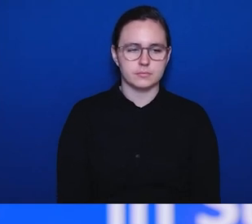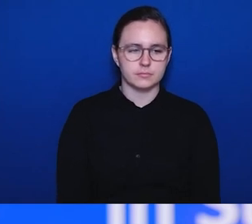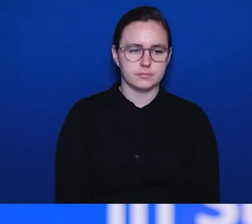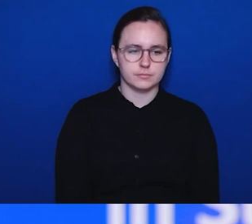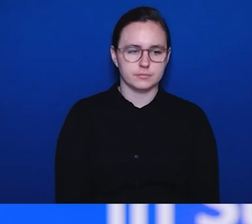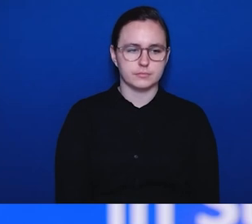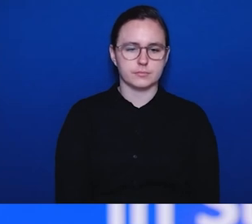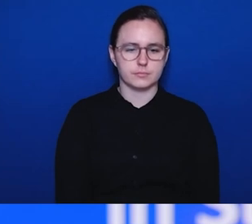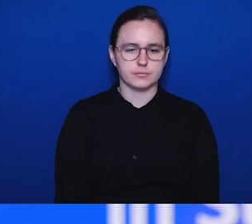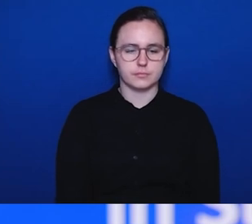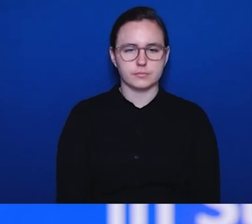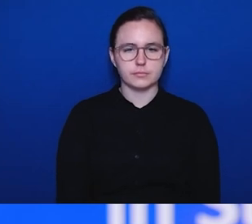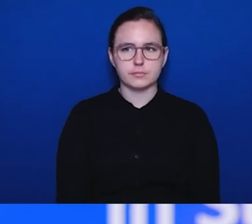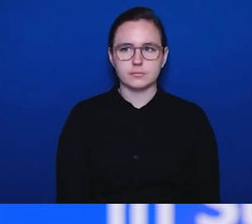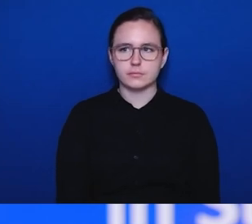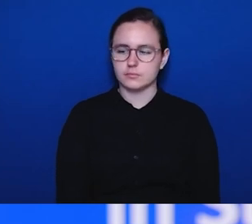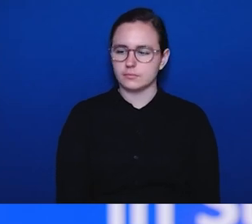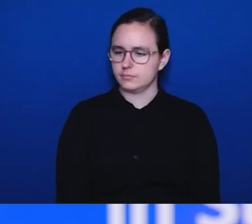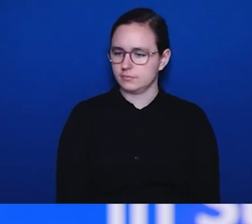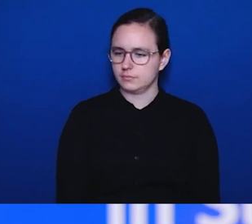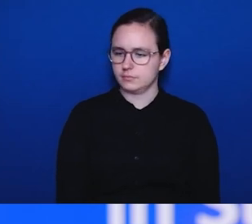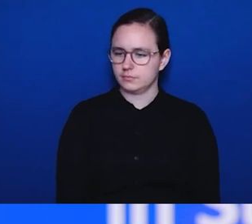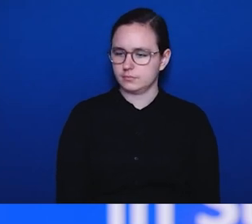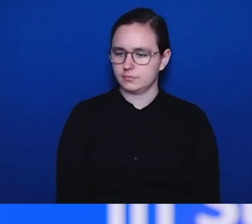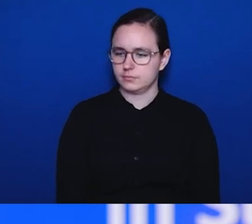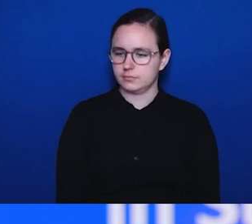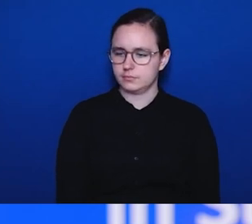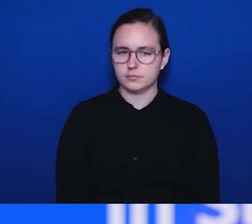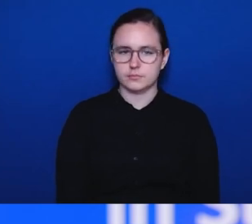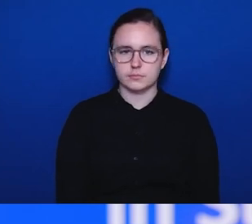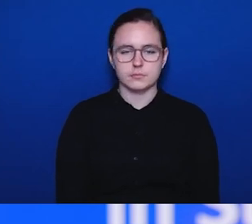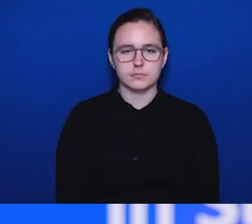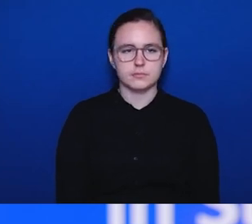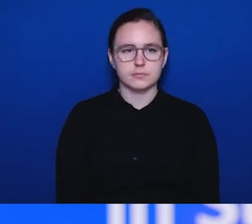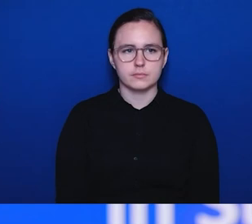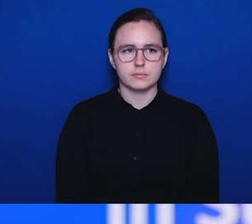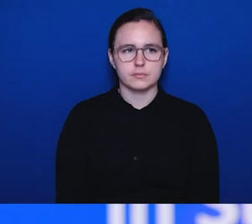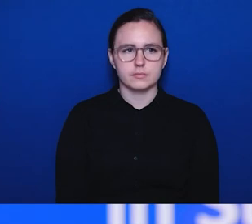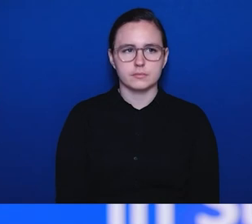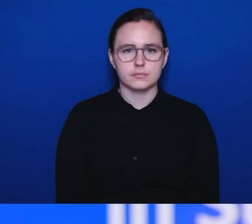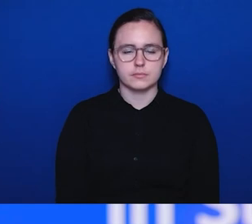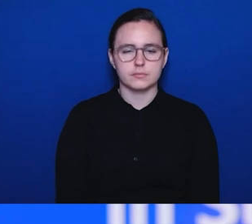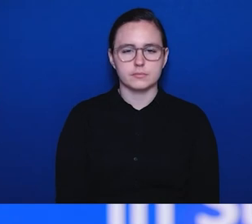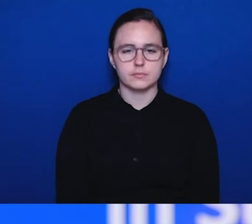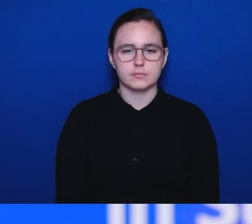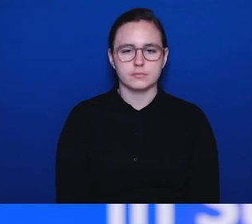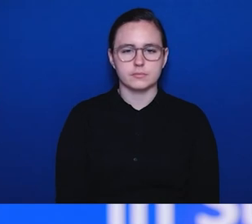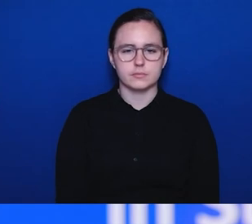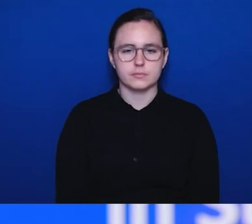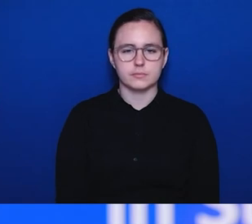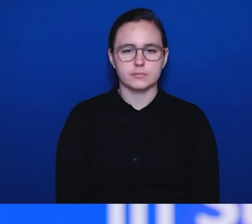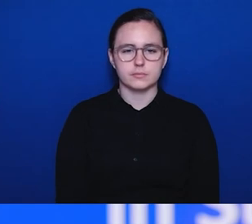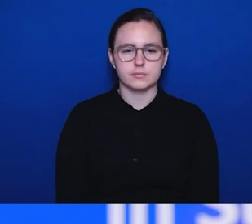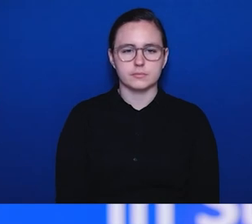sièges à UBC, ce qui est quand même un accroissement important. On a déjà augmenté des sièges à